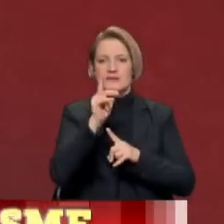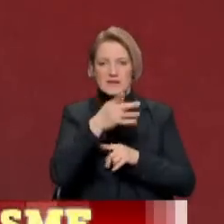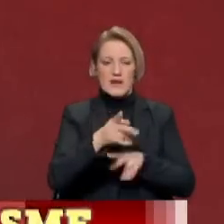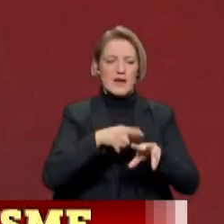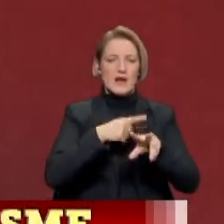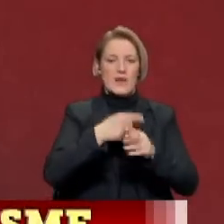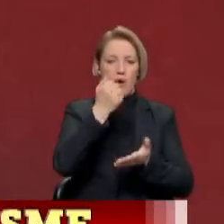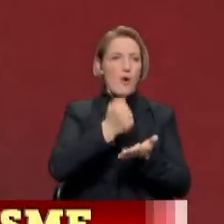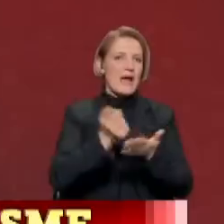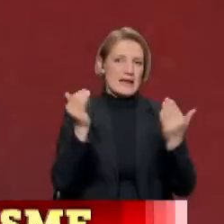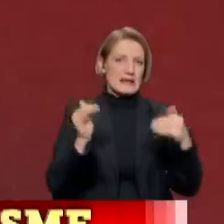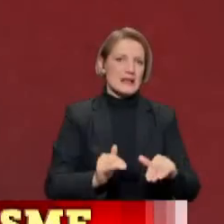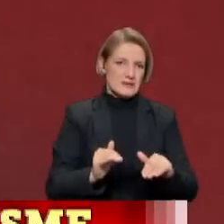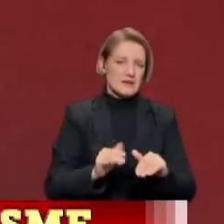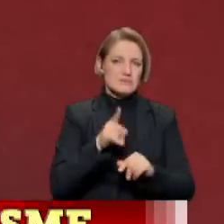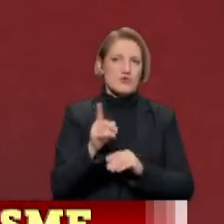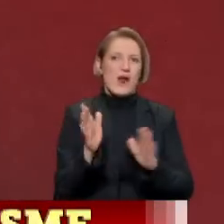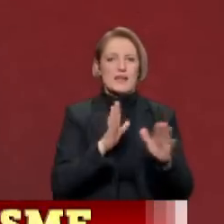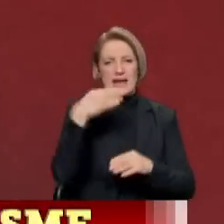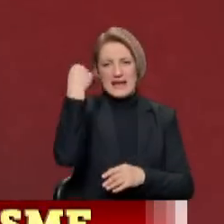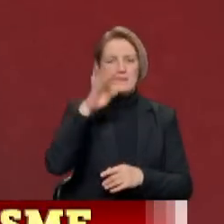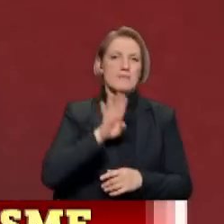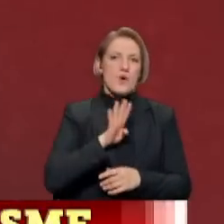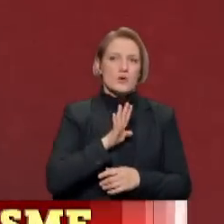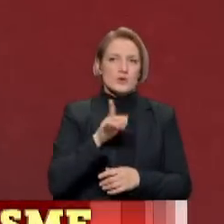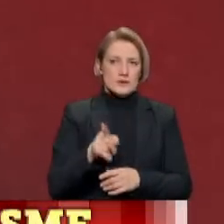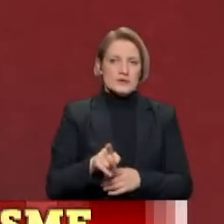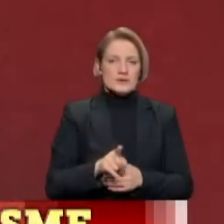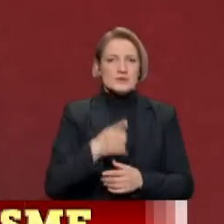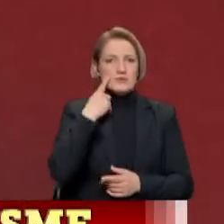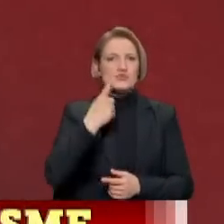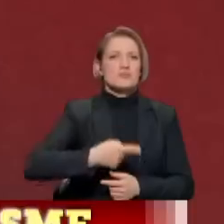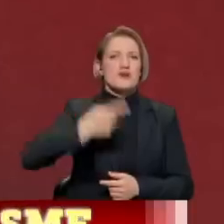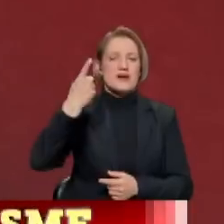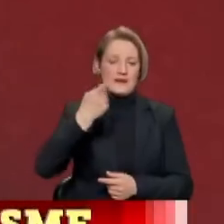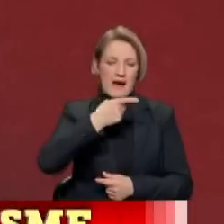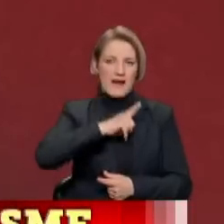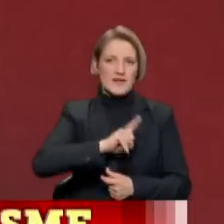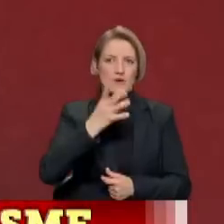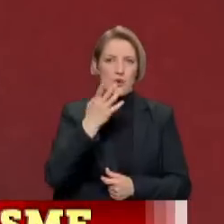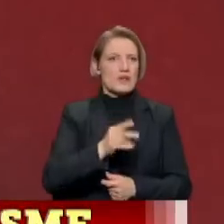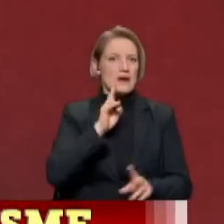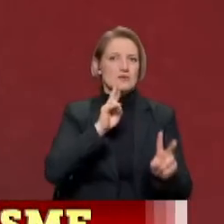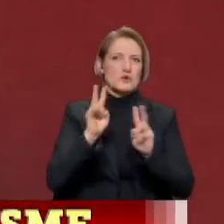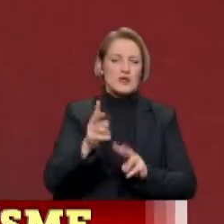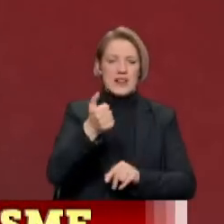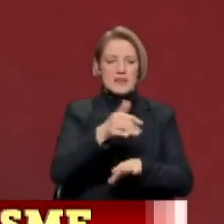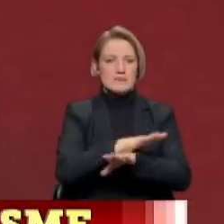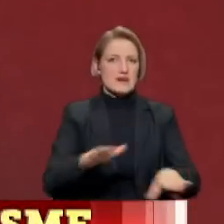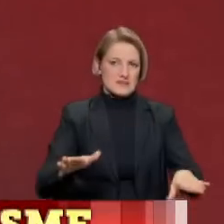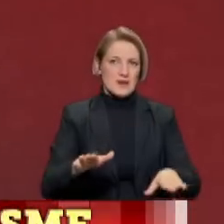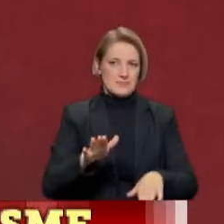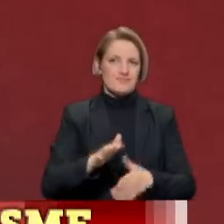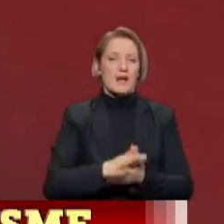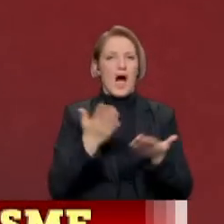ve Yargıtay'dan onama geldi. Bu arada da Ekrem İmamoğlu Cumhurbaşkanı adayı olarak gösterildi altılı masa